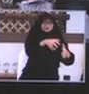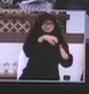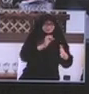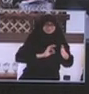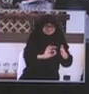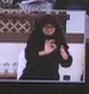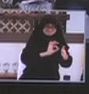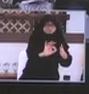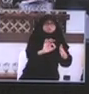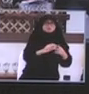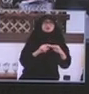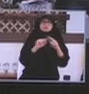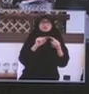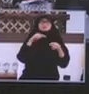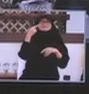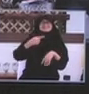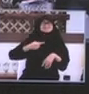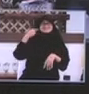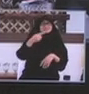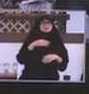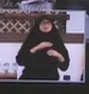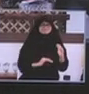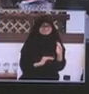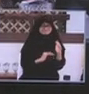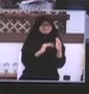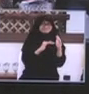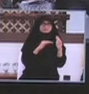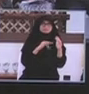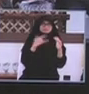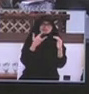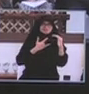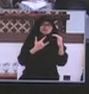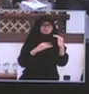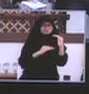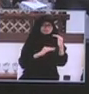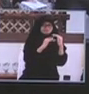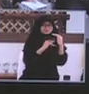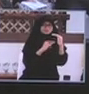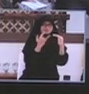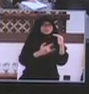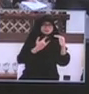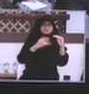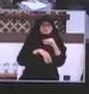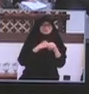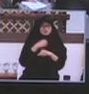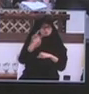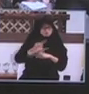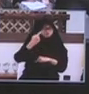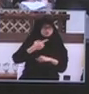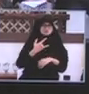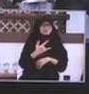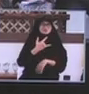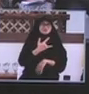tahun timbul sedimentasi. Kalau sedimentasi tumbuh terus, kumpul terus, maka saya akan keruh, Pak